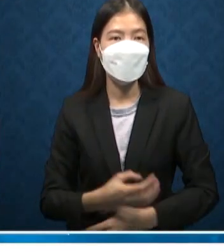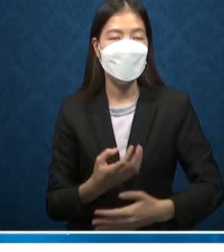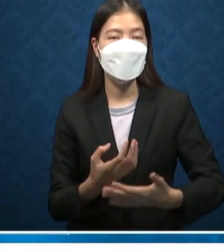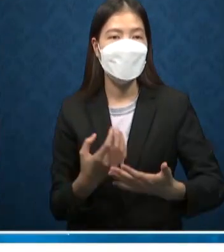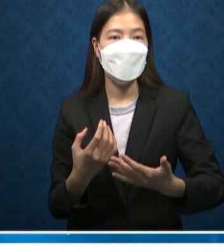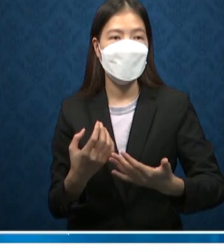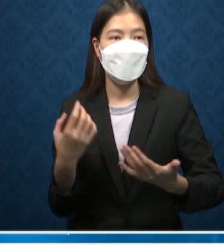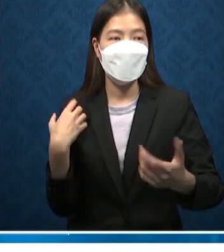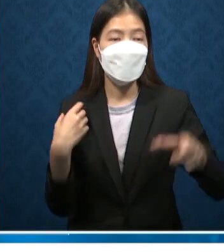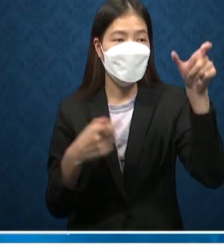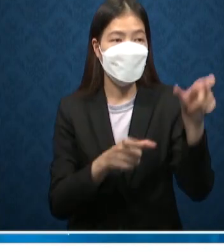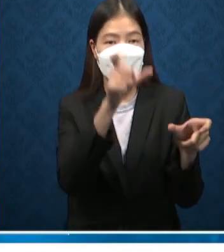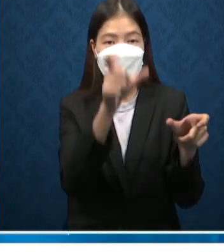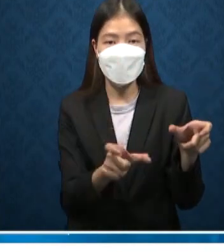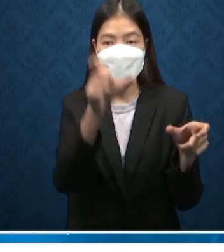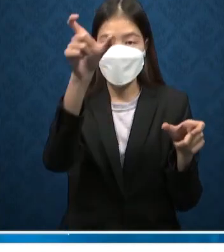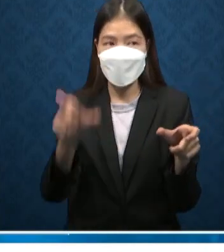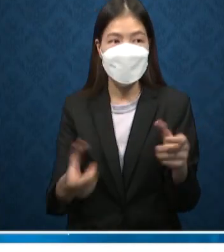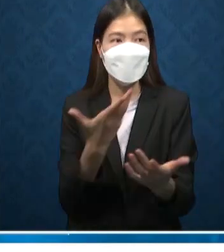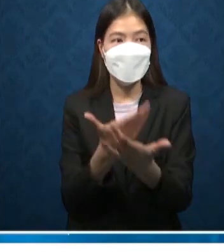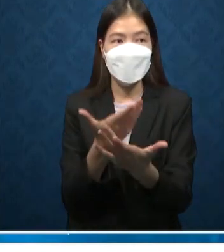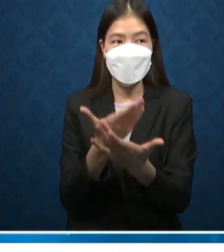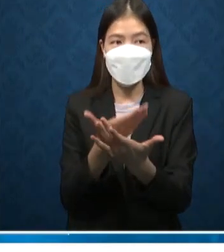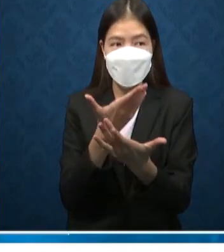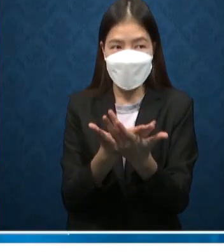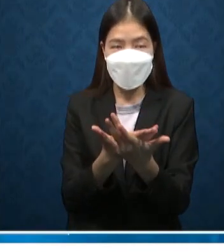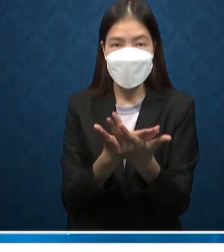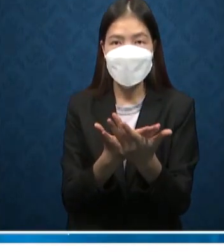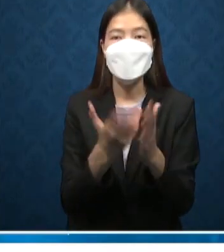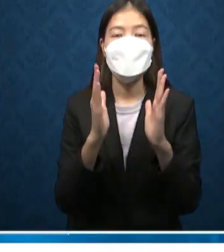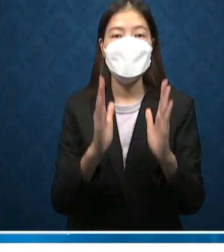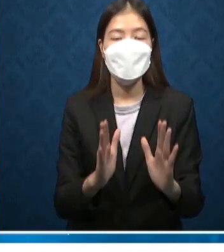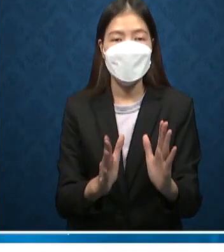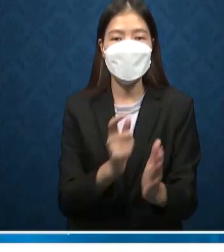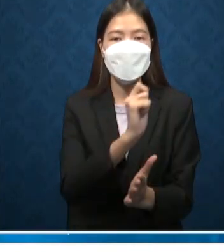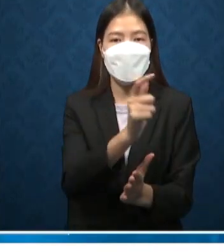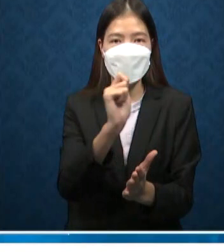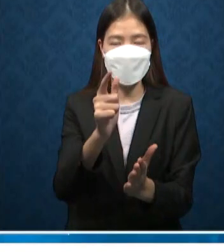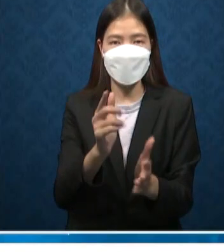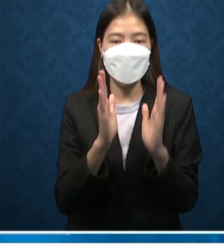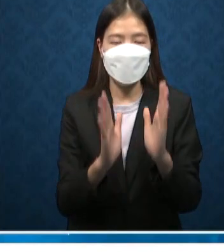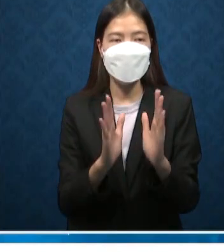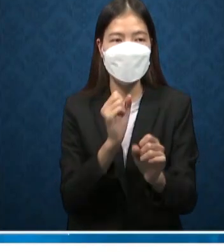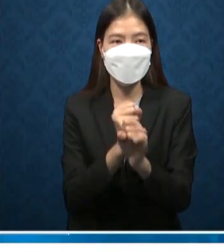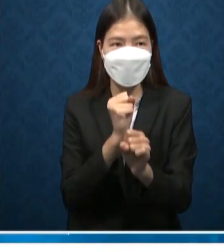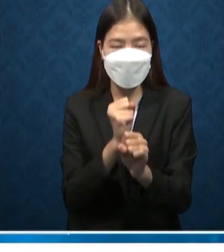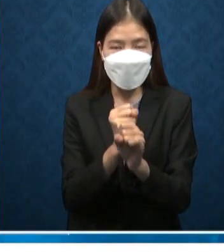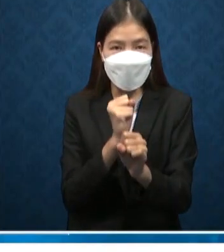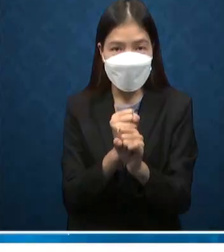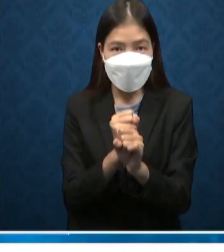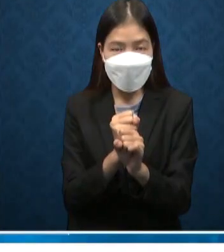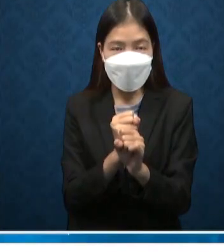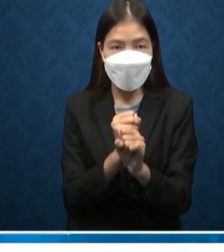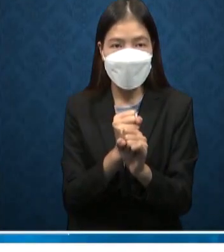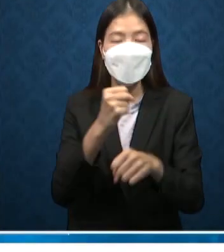ถึงก็คือในเรื่องของเงินเบี้ยหวัดบำเหน็จนานและค่ารักษาพยาบาลเป็นงบประมาณที่ช่องแรกเป็นงบประมาณที่ได้รับจัดสร